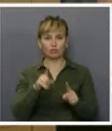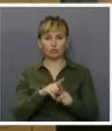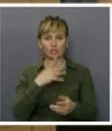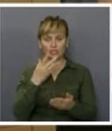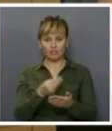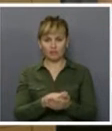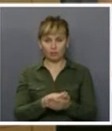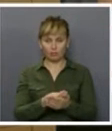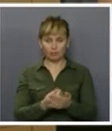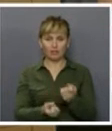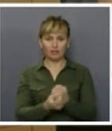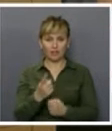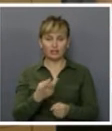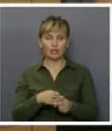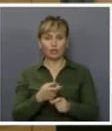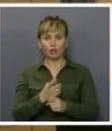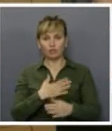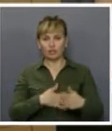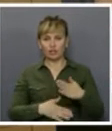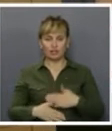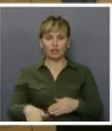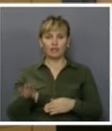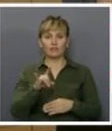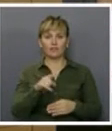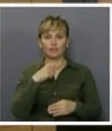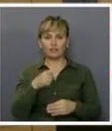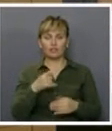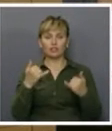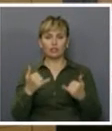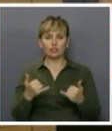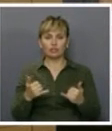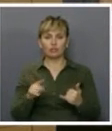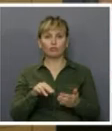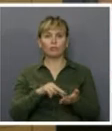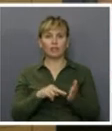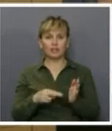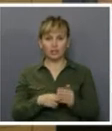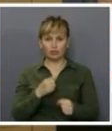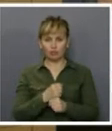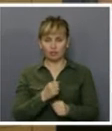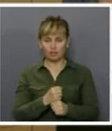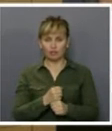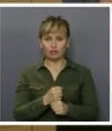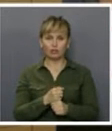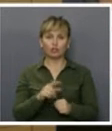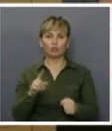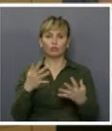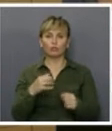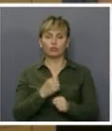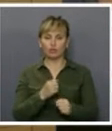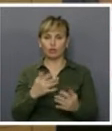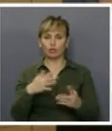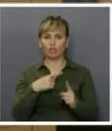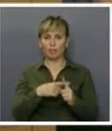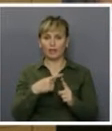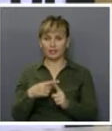нас, несомненно, радует. Ну, вы говорите сейчас больше о том, что вы планируете сделать, то, что может быть сделано, какой-то